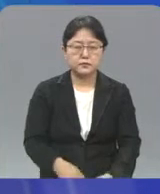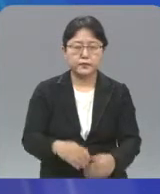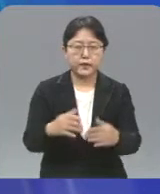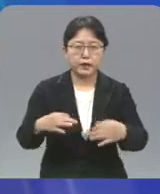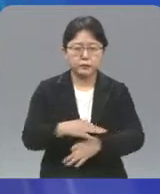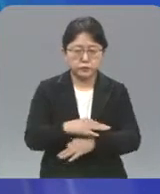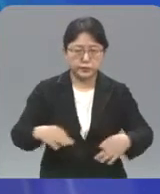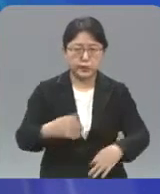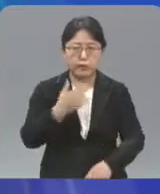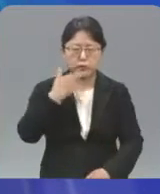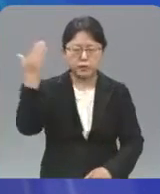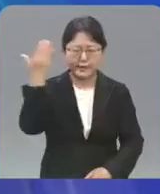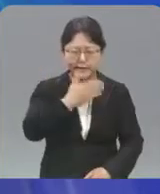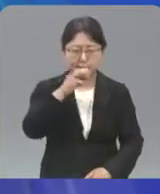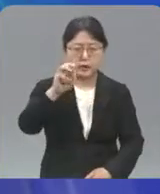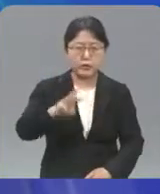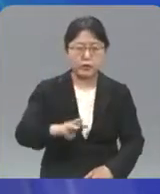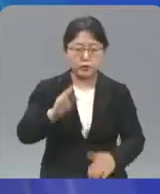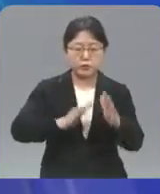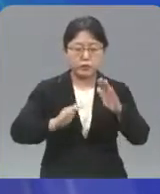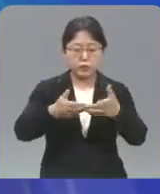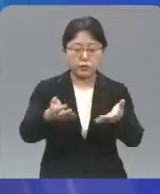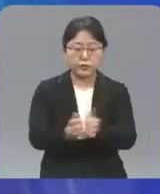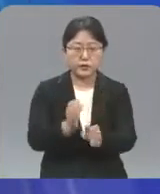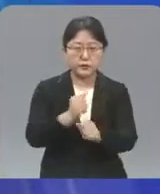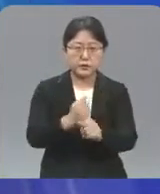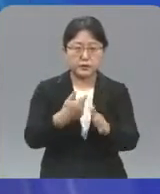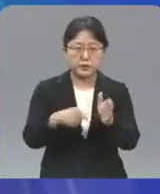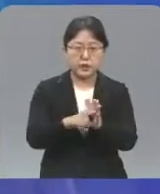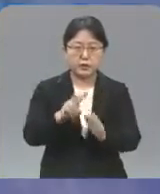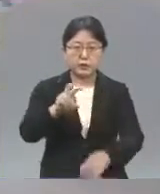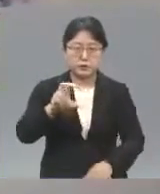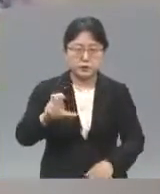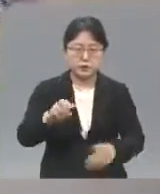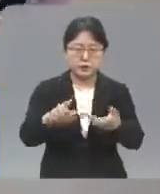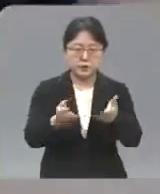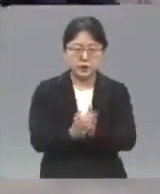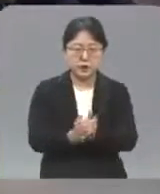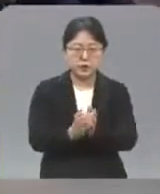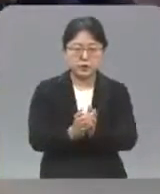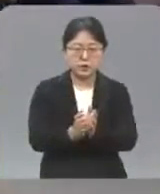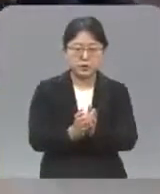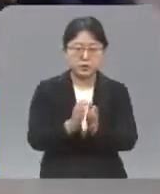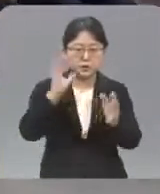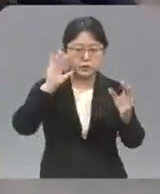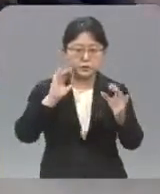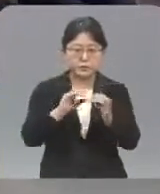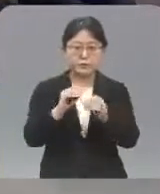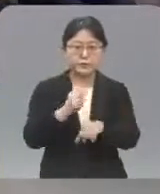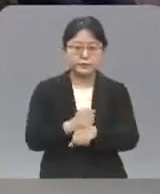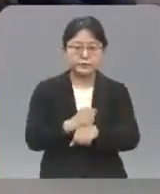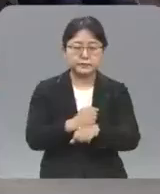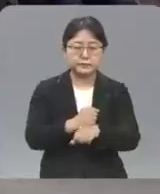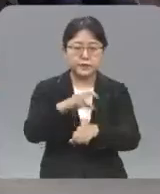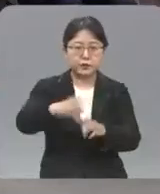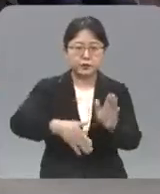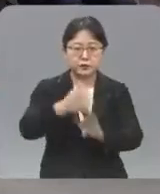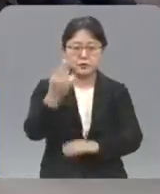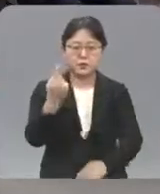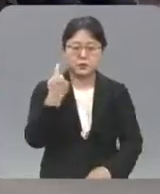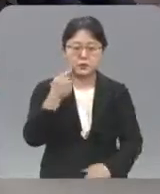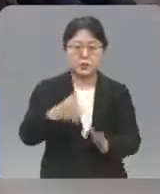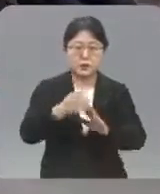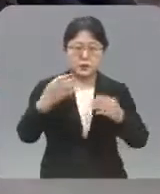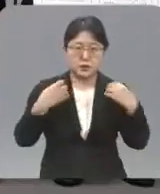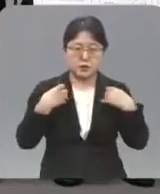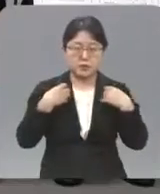부패 없고 청렴한 광주 공동체를 만들기 위해 25개 기관과 단체가 뜻을 같이 했습니다. 광주시는 어제